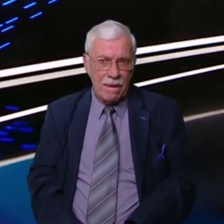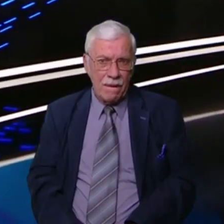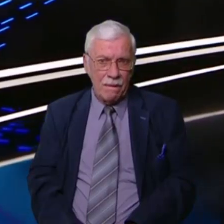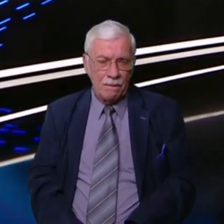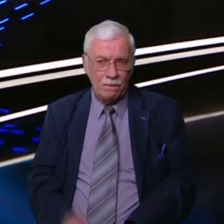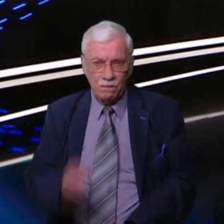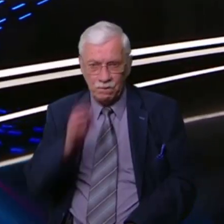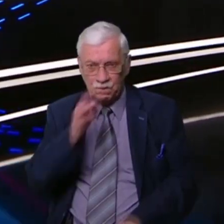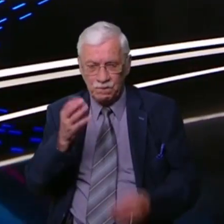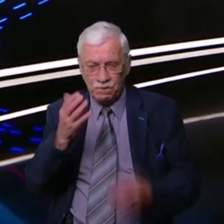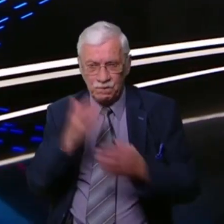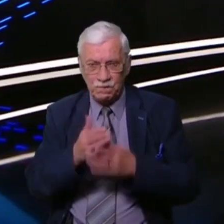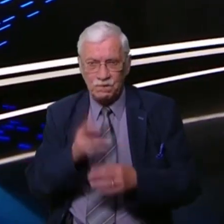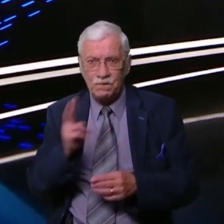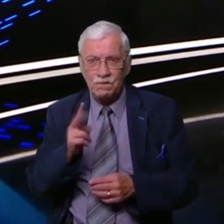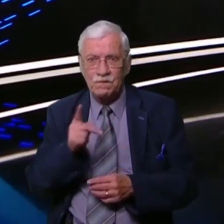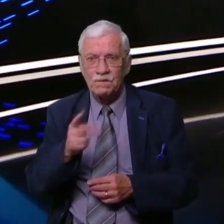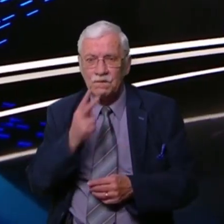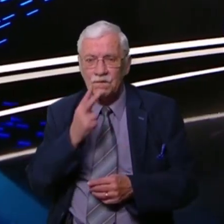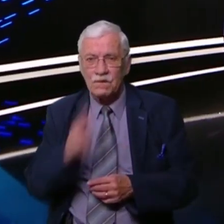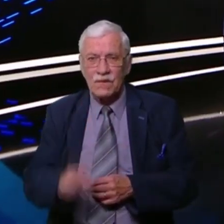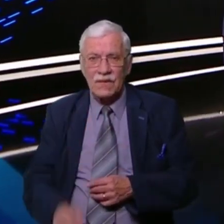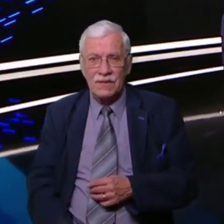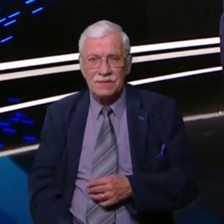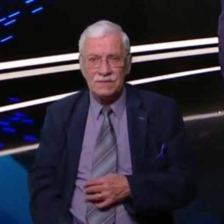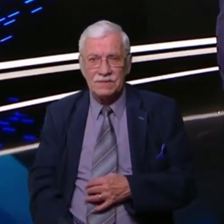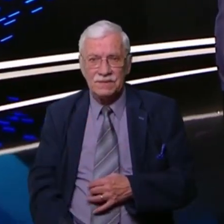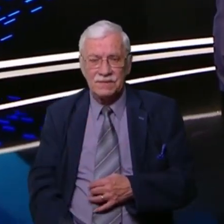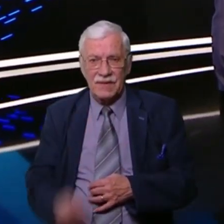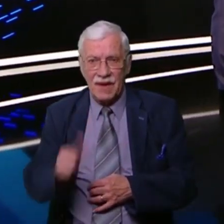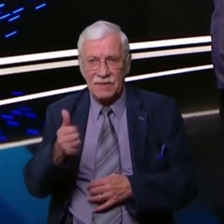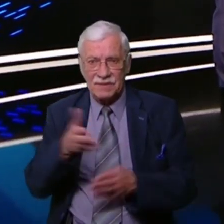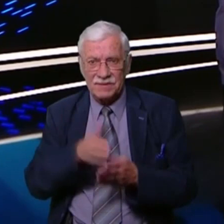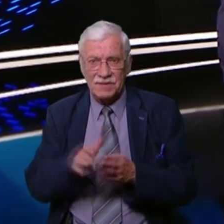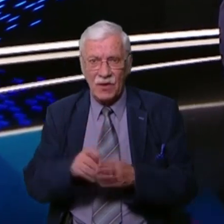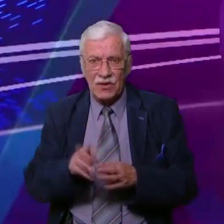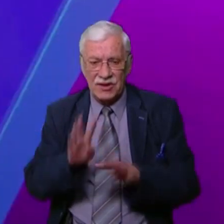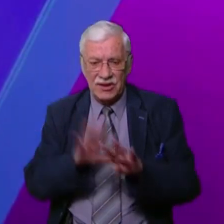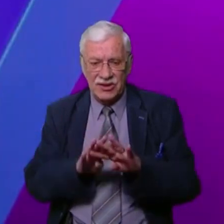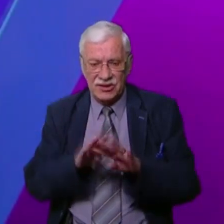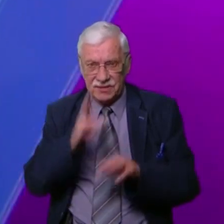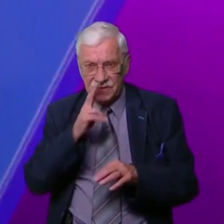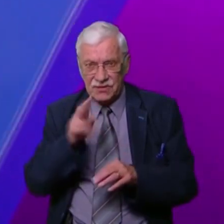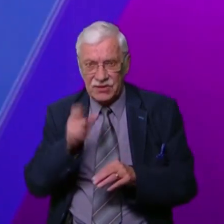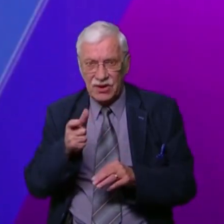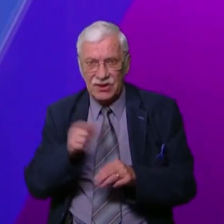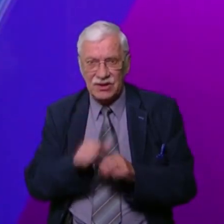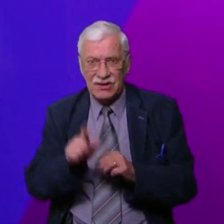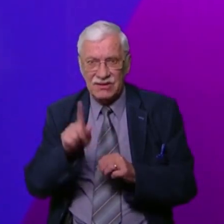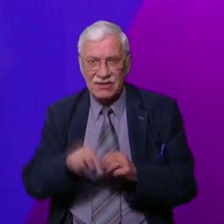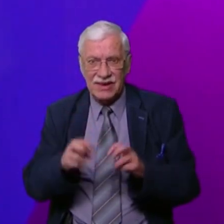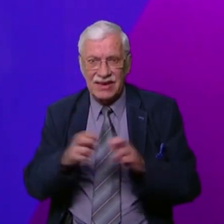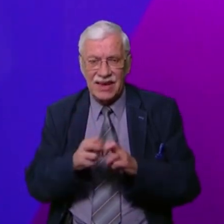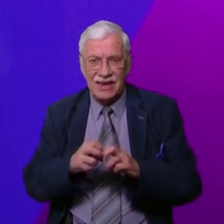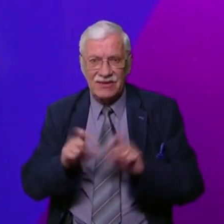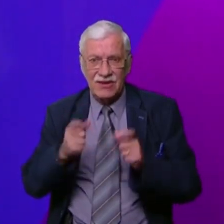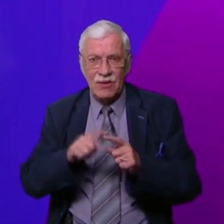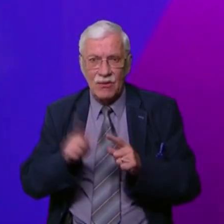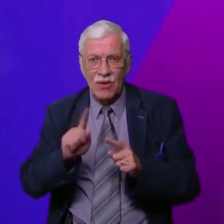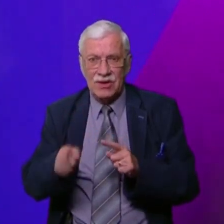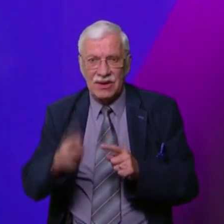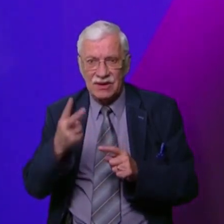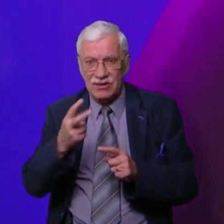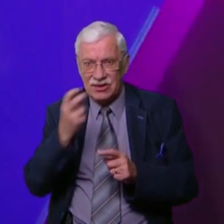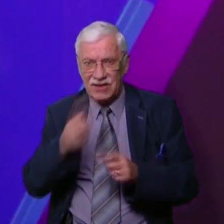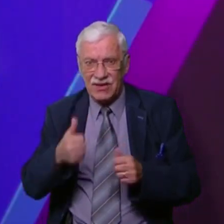Dobry wieczór i kogo dzisiaj wzięłaś pod lupę? Dobry wieczór. Najpierw zaczynamy od sieci. Musimy zobaczyć, co się w sieci wydarzyło po takich dwóch